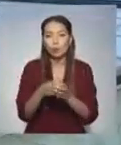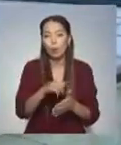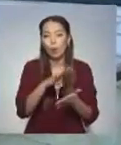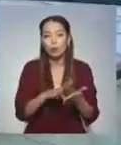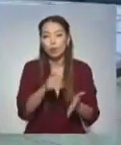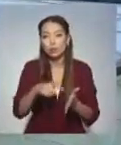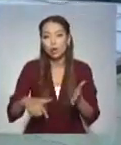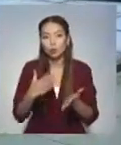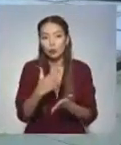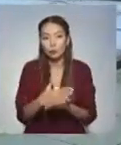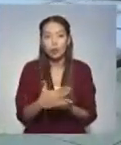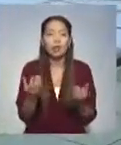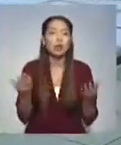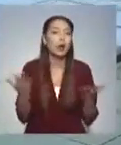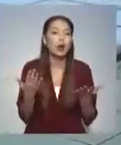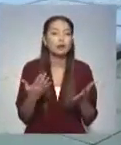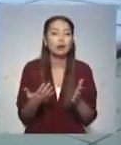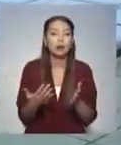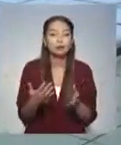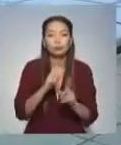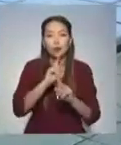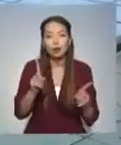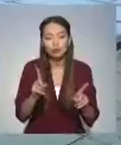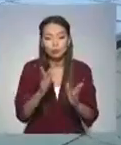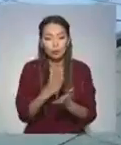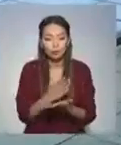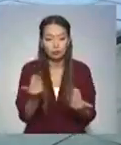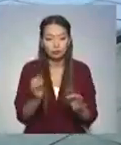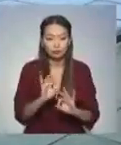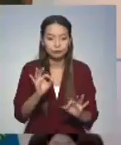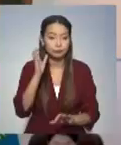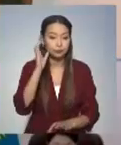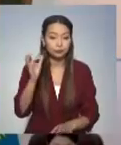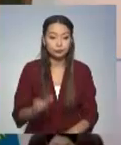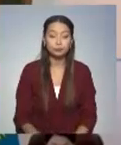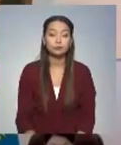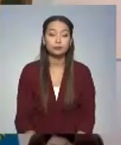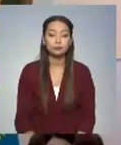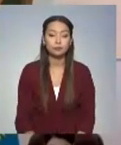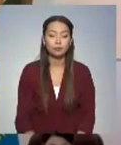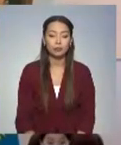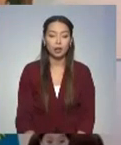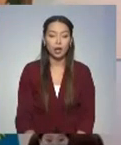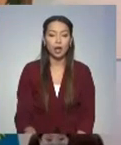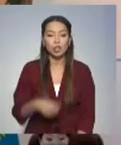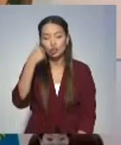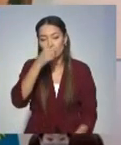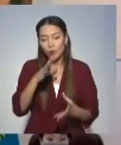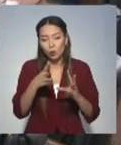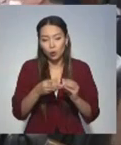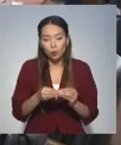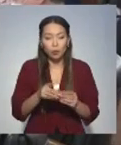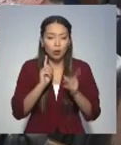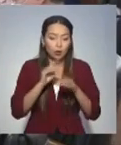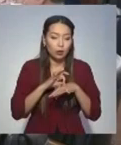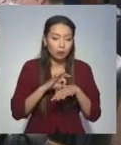тұрады. Тағы қандай артықшылықтары барын тілшіміз Бекболат Сатуов тарқатады. Жылдың соңғы жиынын өткізген Алихан Смайловтың бұл